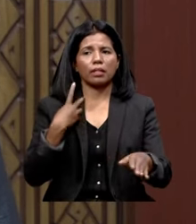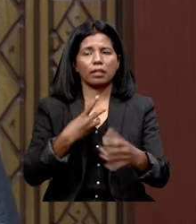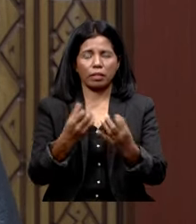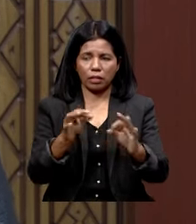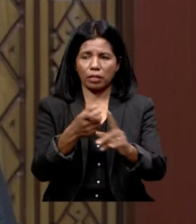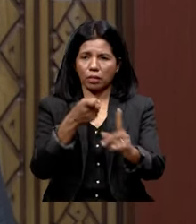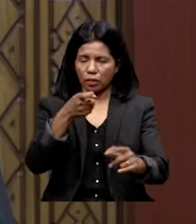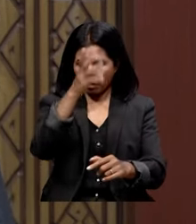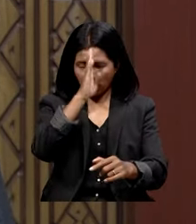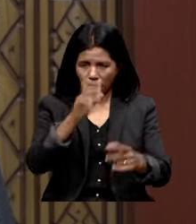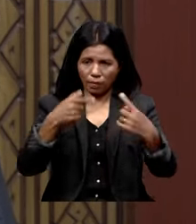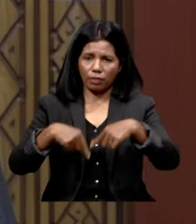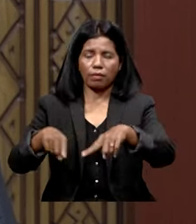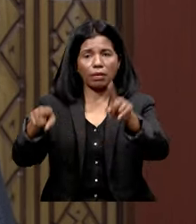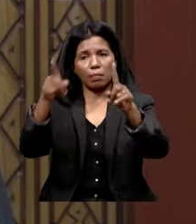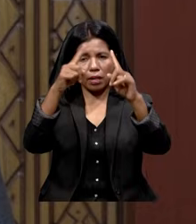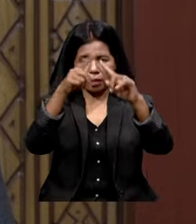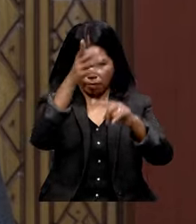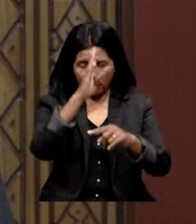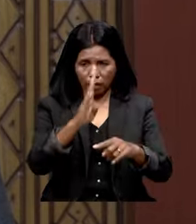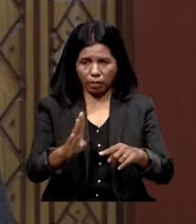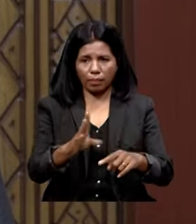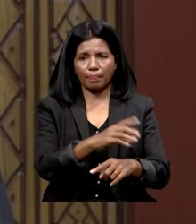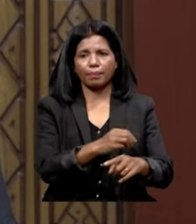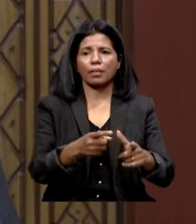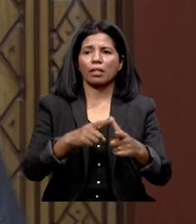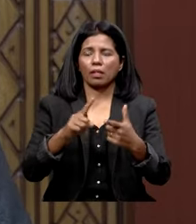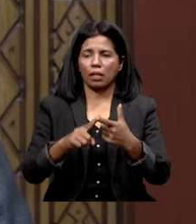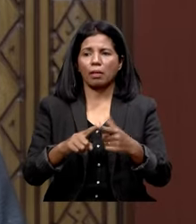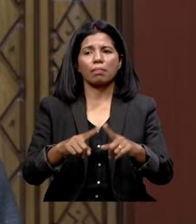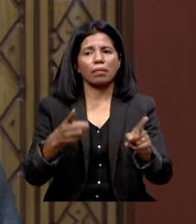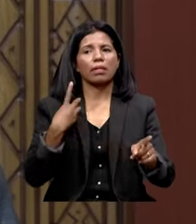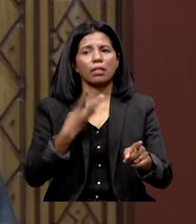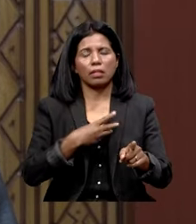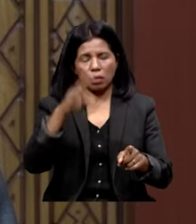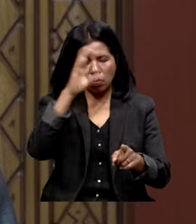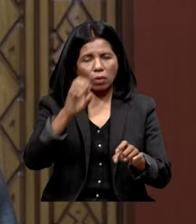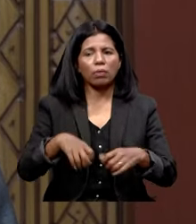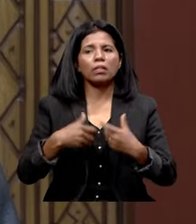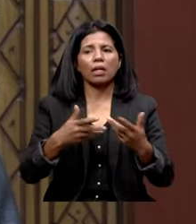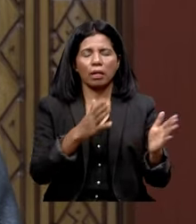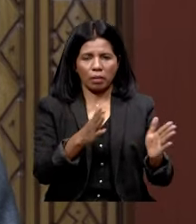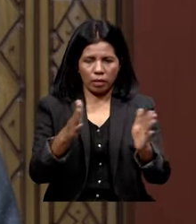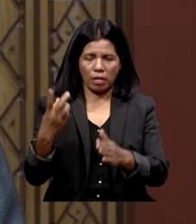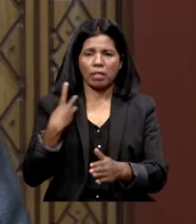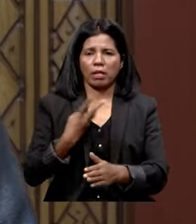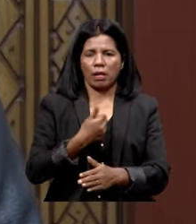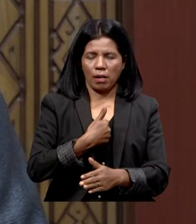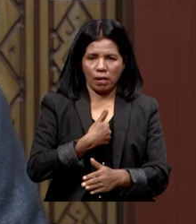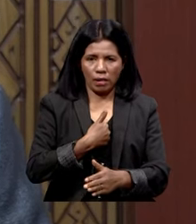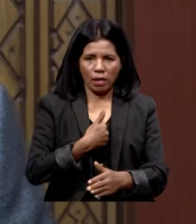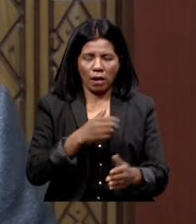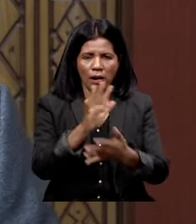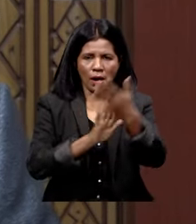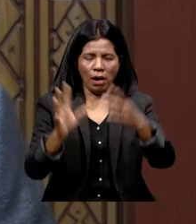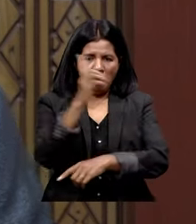mayu si maroma fila fali ba maroma fila fali ba rai fila fali ba maroma na vita mos buko in sato prepara ita ne ana então celebra lor mate bia ni